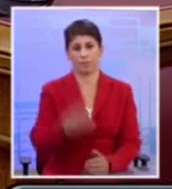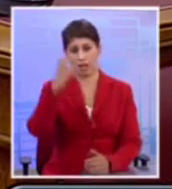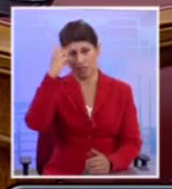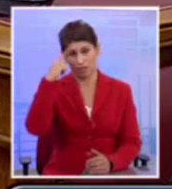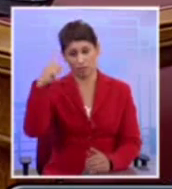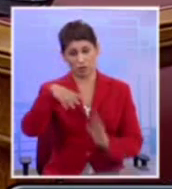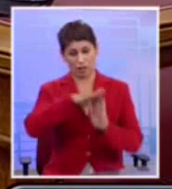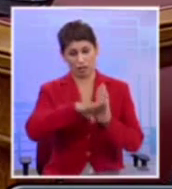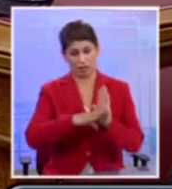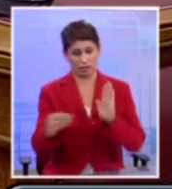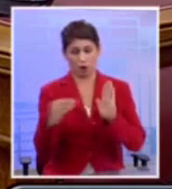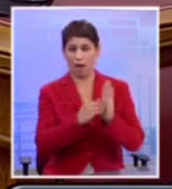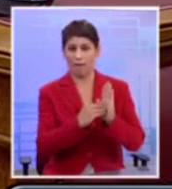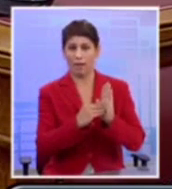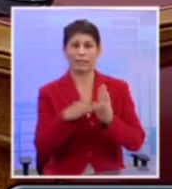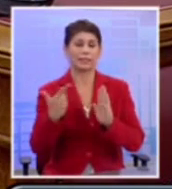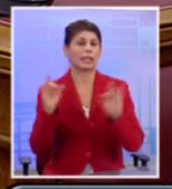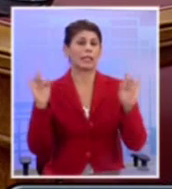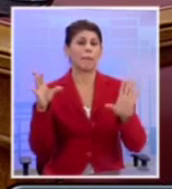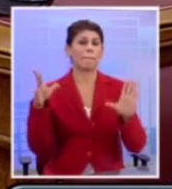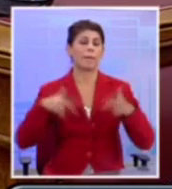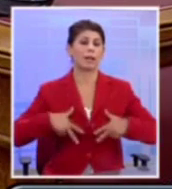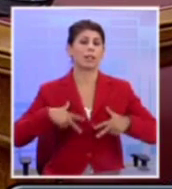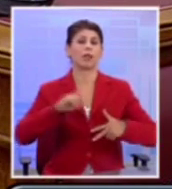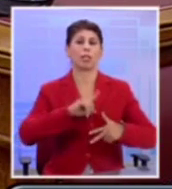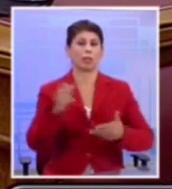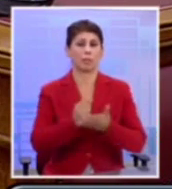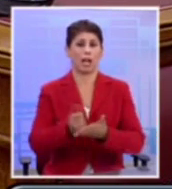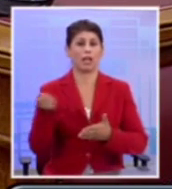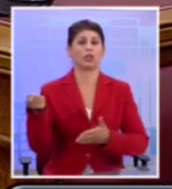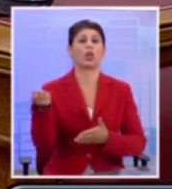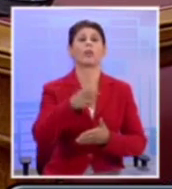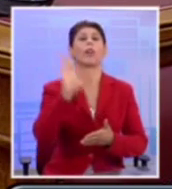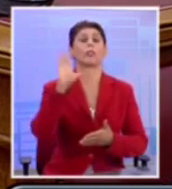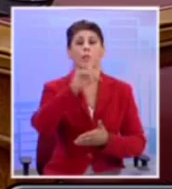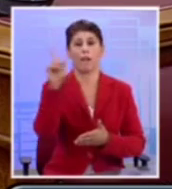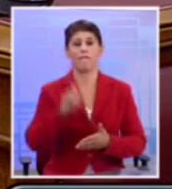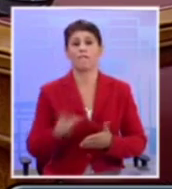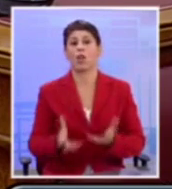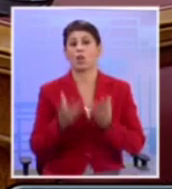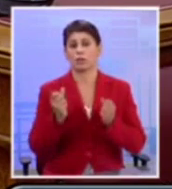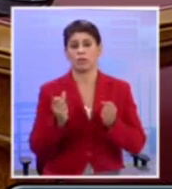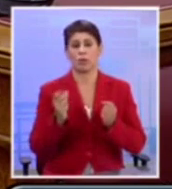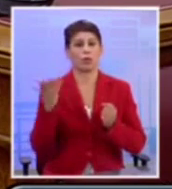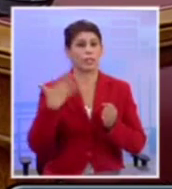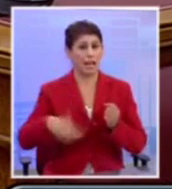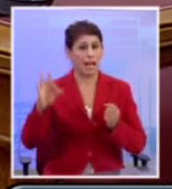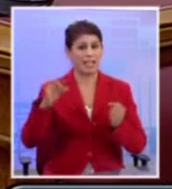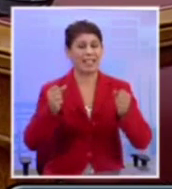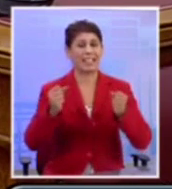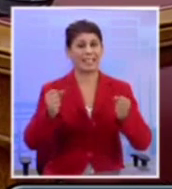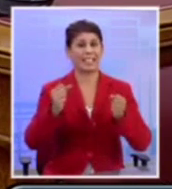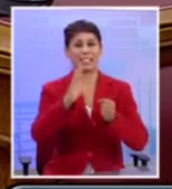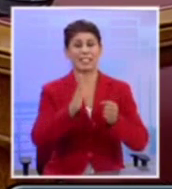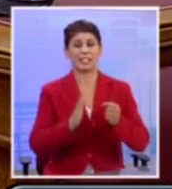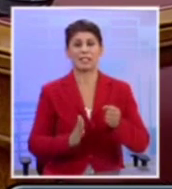μπήκε ο όρος ότι καμία χώρα δεν θα χρηματοδοτείται αν προηγουμένως το χρέος της δεν είναι βιώσιμο, όταν ξέσπασε η κρίση χρέους